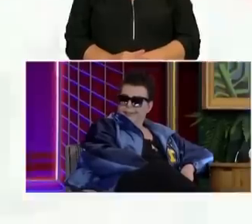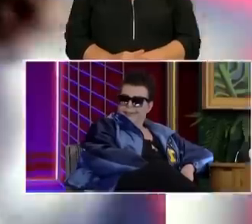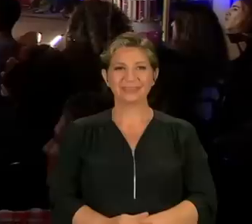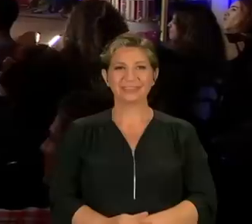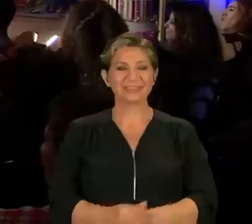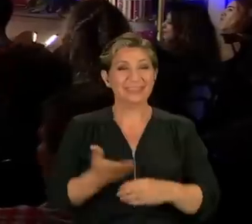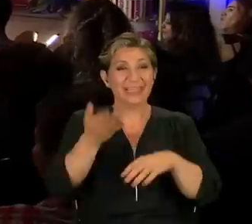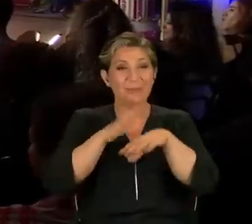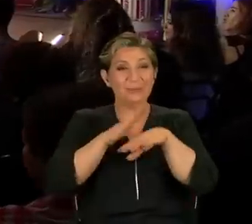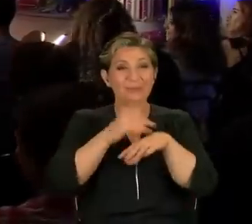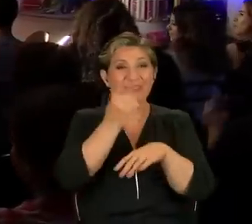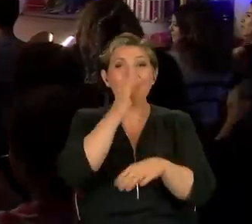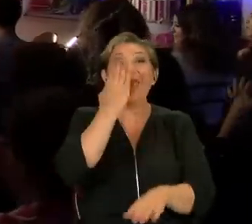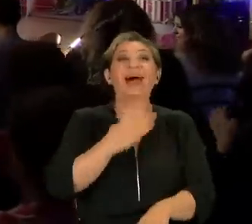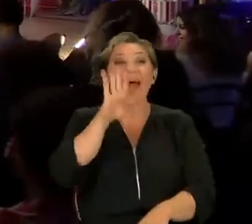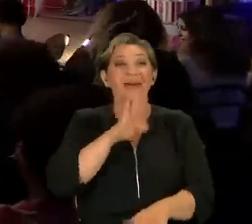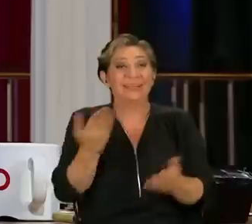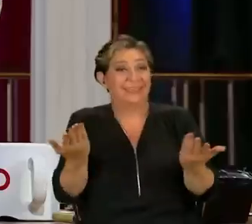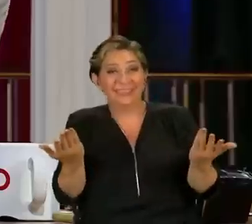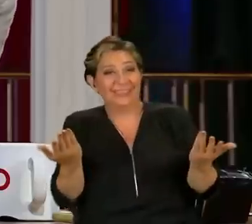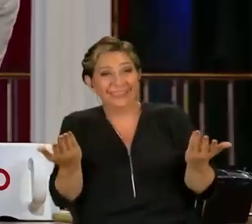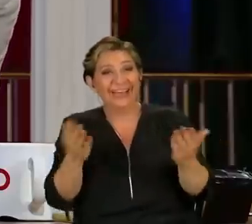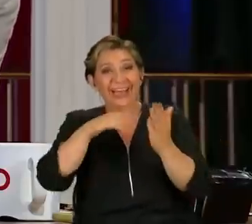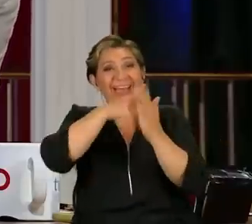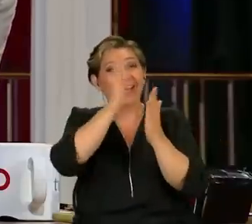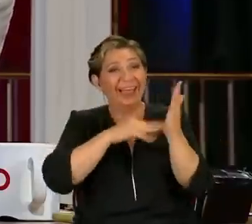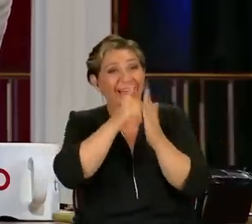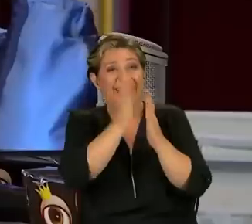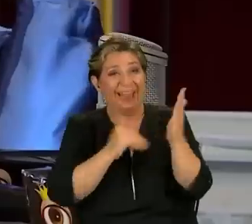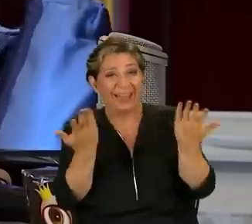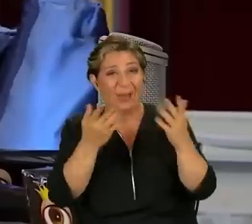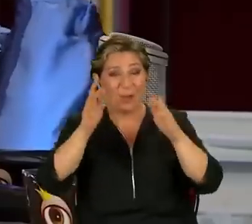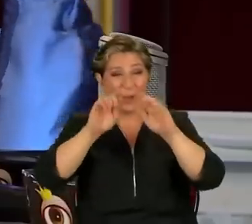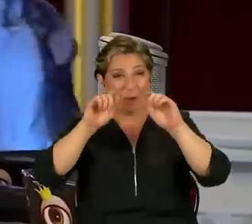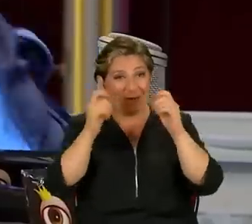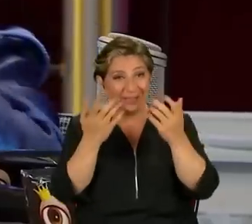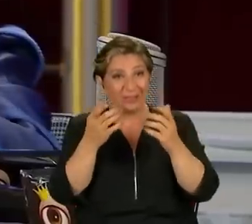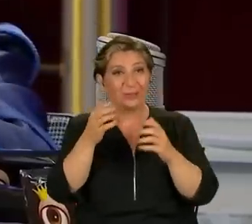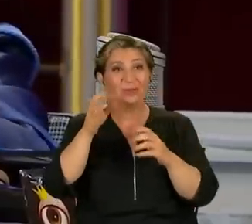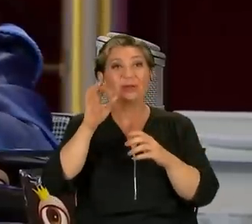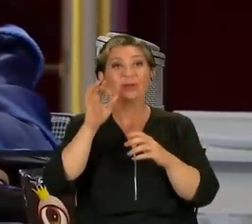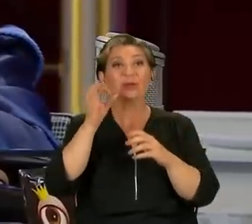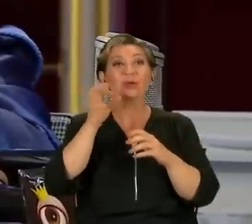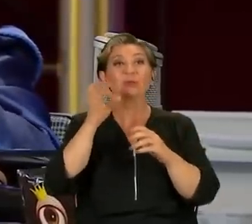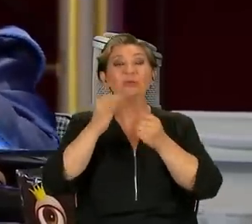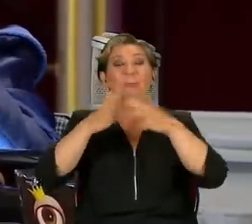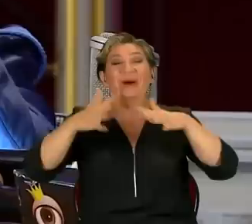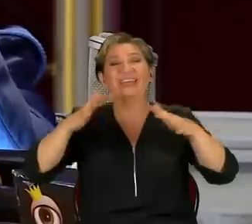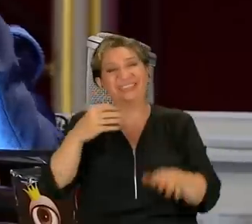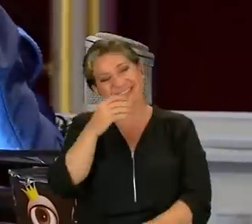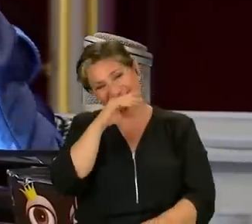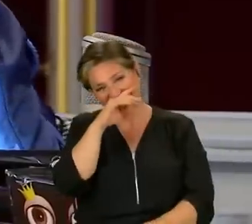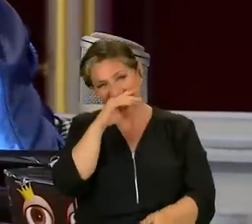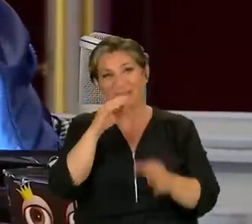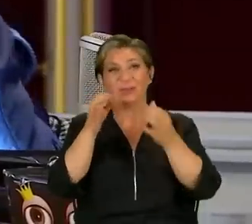Dur. Ne yapıyorsun? Bir şeyi mi yalıyorsun orada? Nedir bir... örtü mü o ne? Gümüşü parlat dediler.